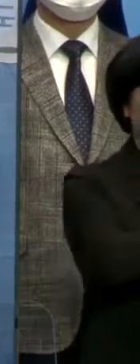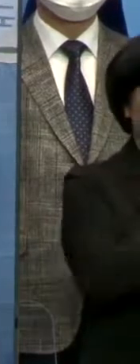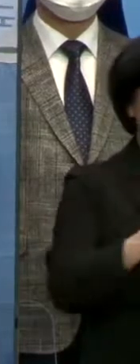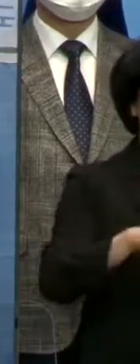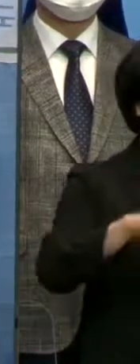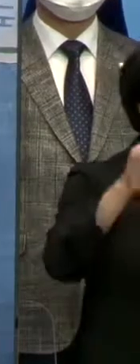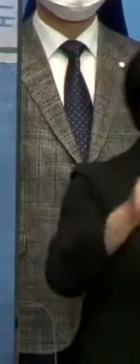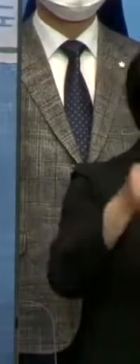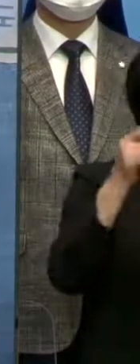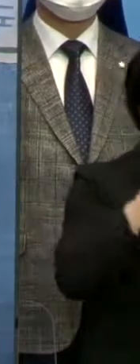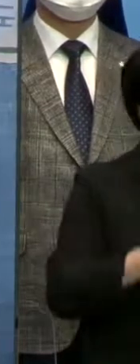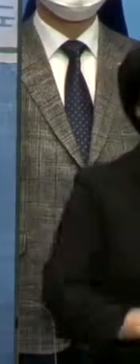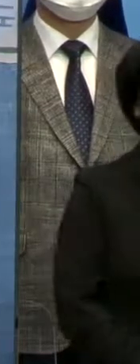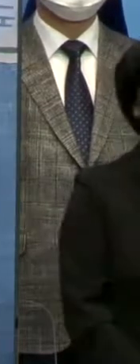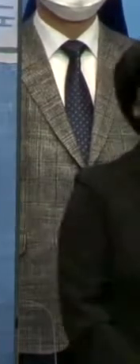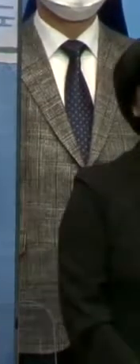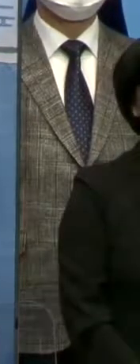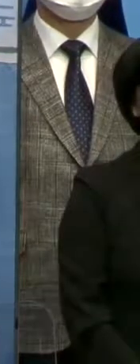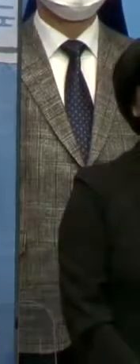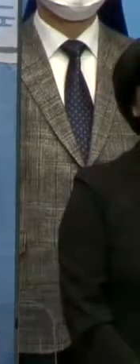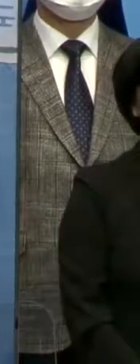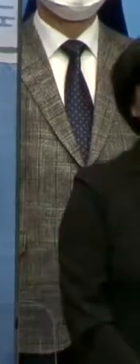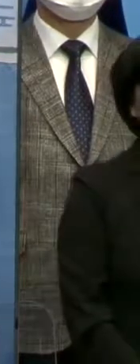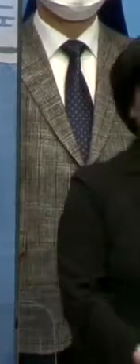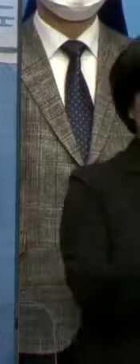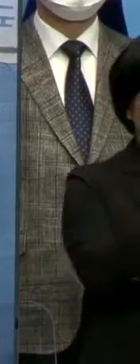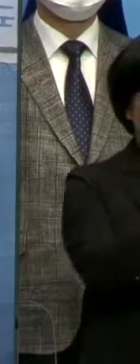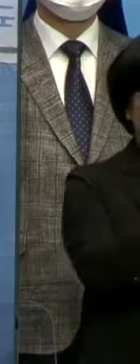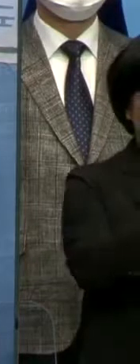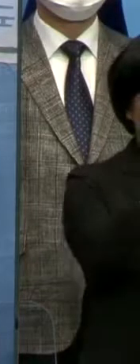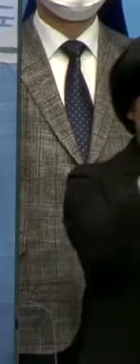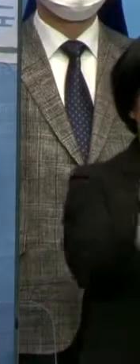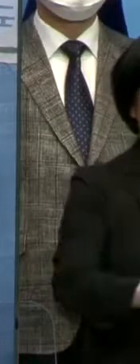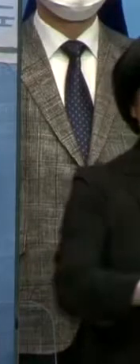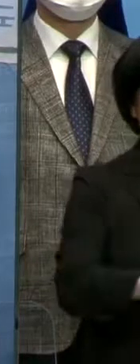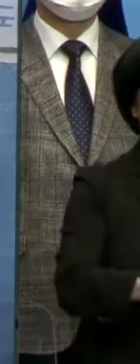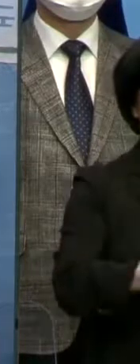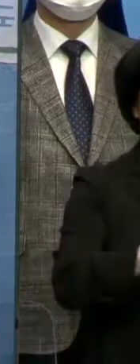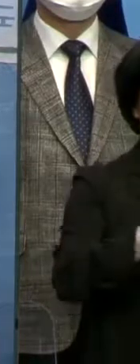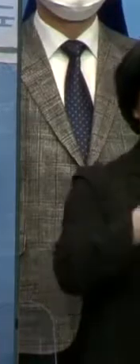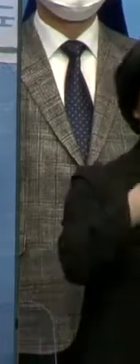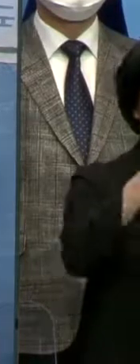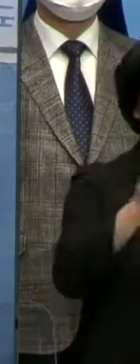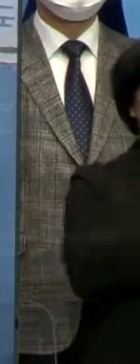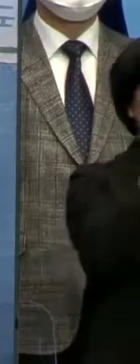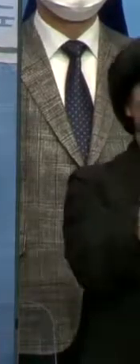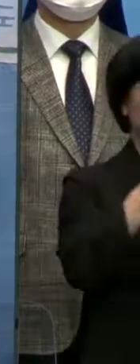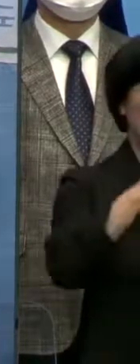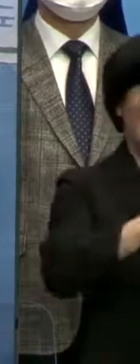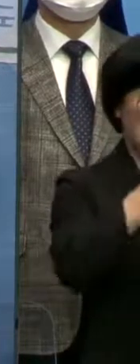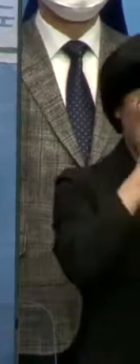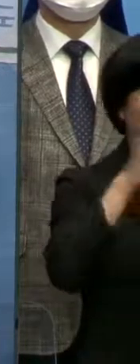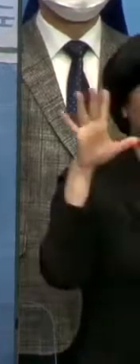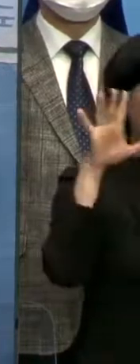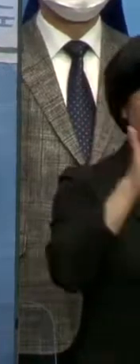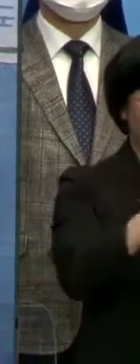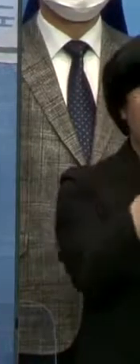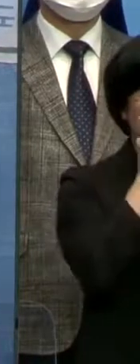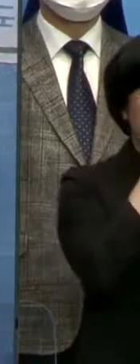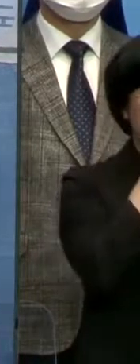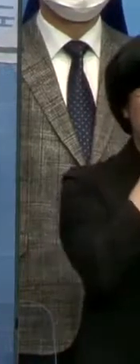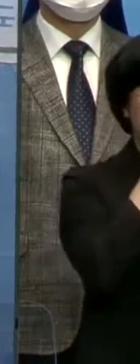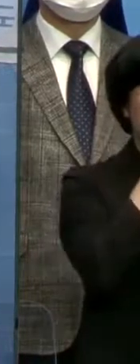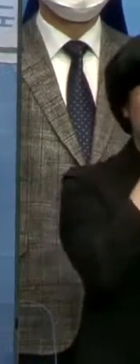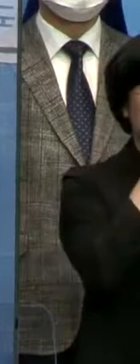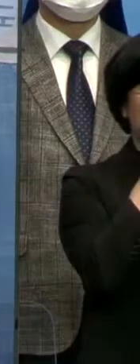우선하는 가치는 없습니다. 이들 법안은 이미 오랜 사회적 논의를 거쳐왔고 사회적 공감도